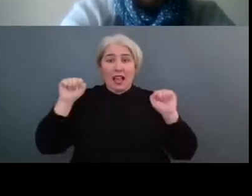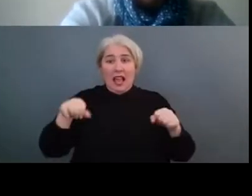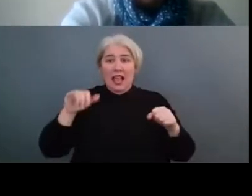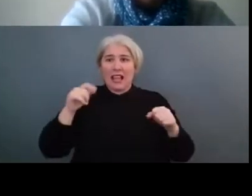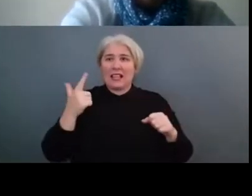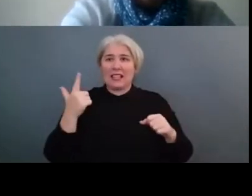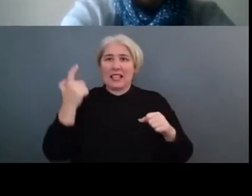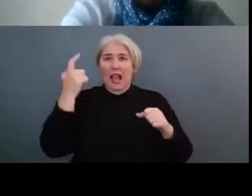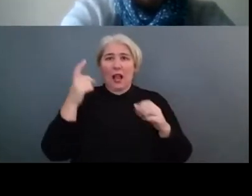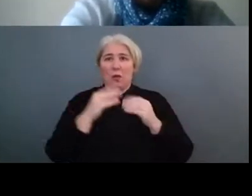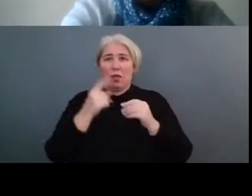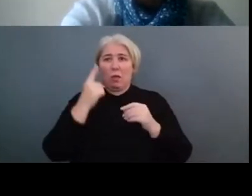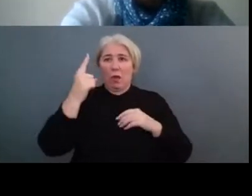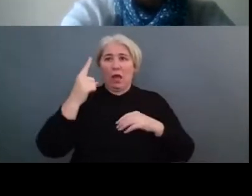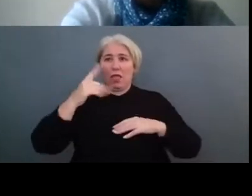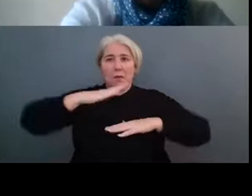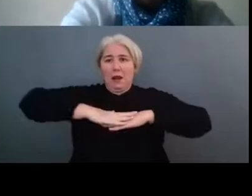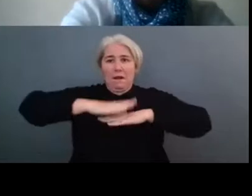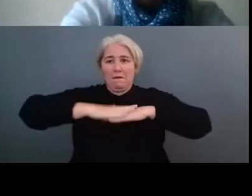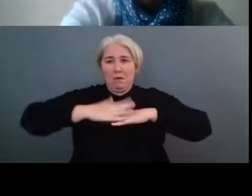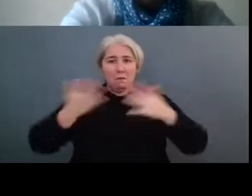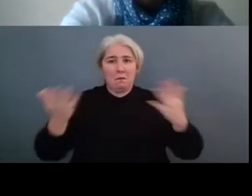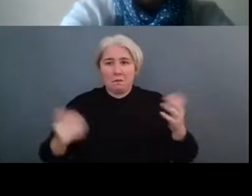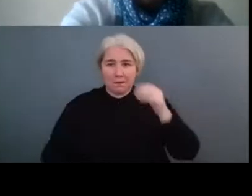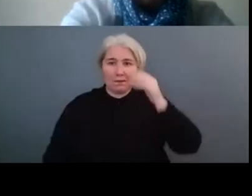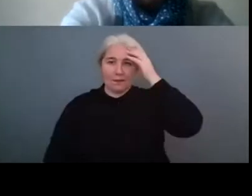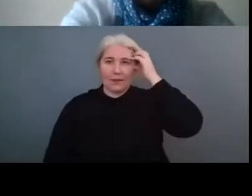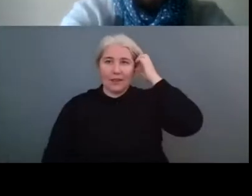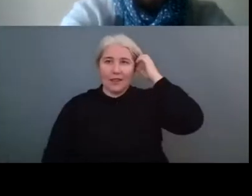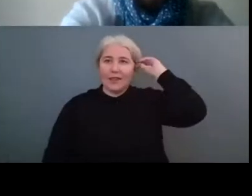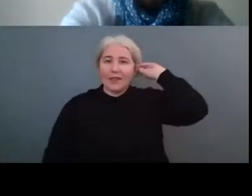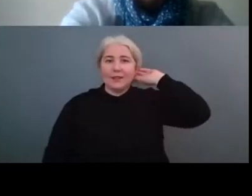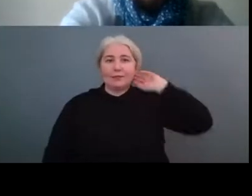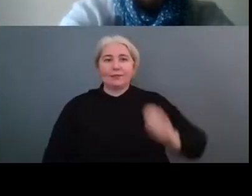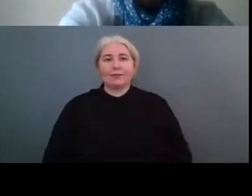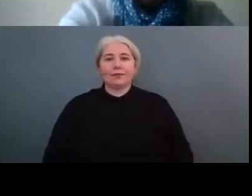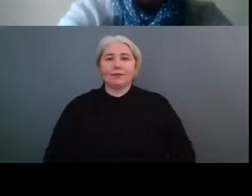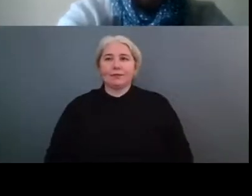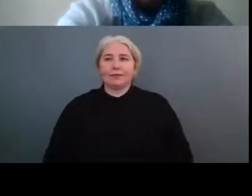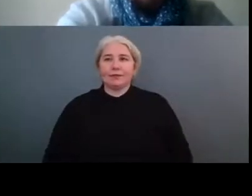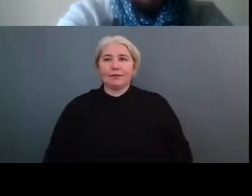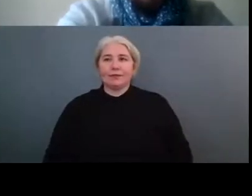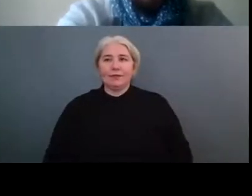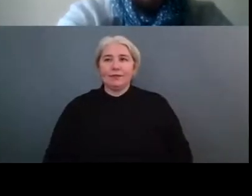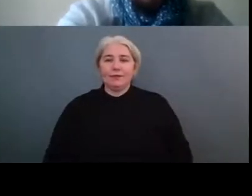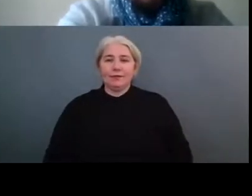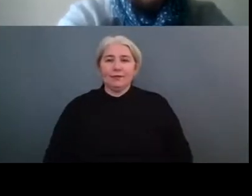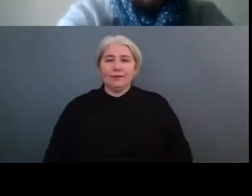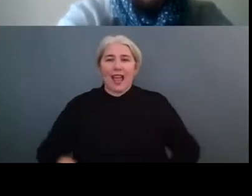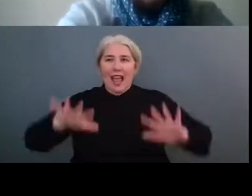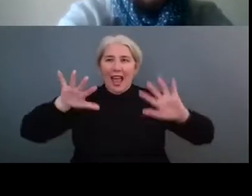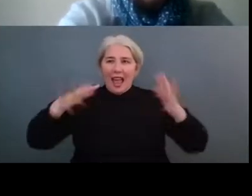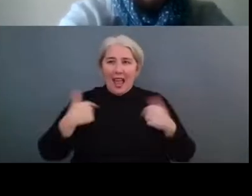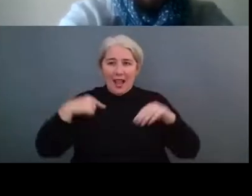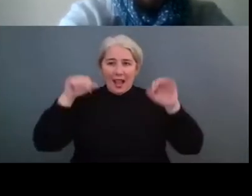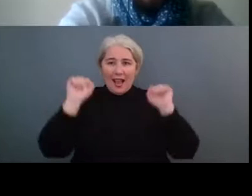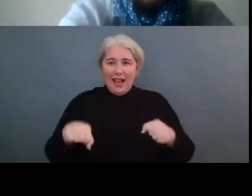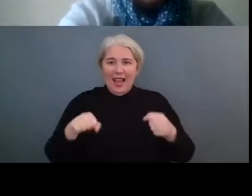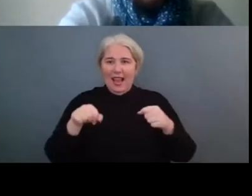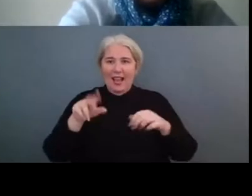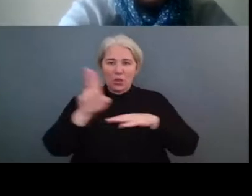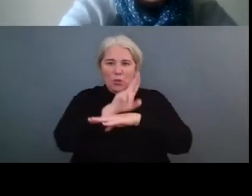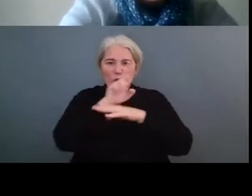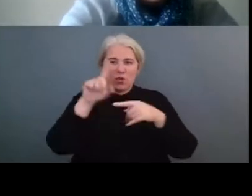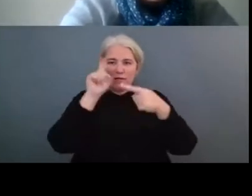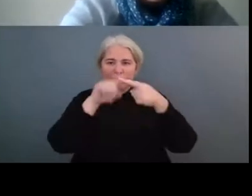intéressant, et comment on se sert de tout ça pour finalement co-construire ensemble un cadre commun qui fait partie du plan de travail de la Commission